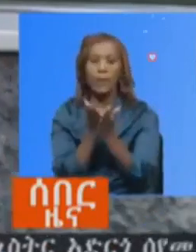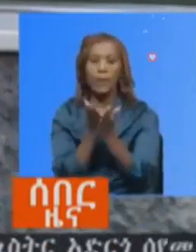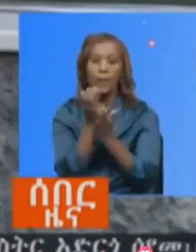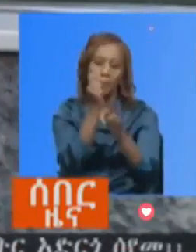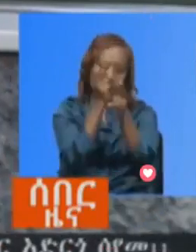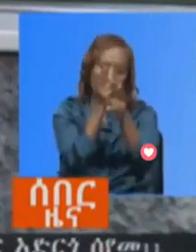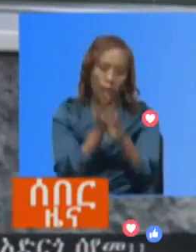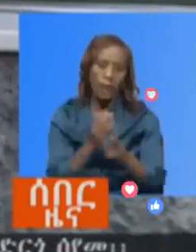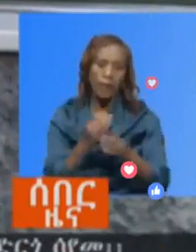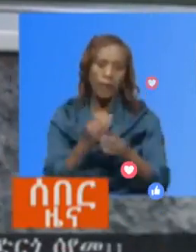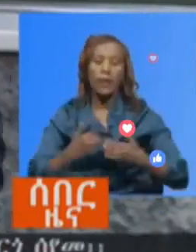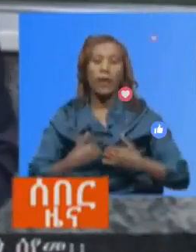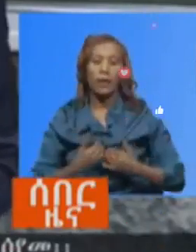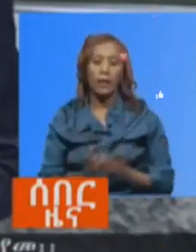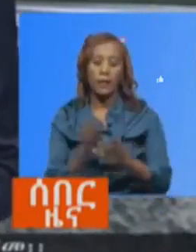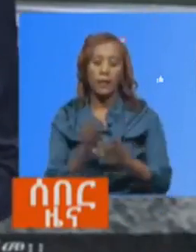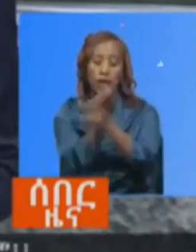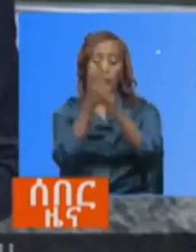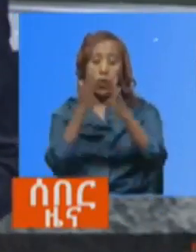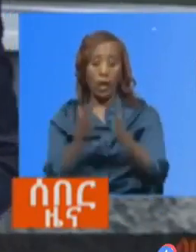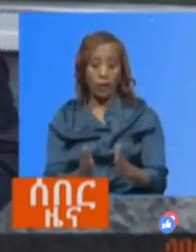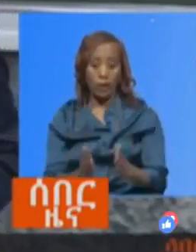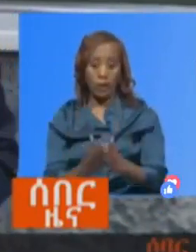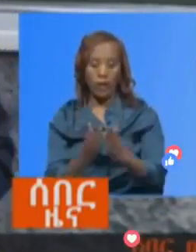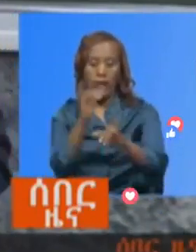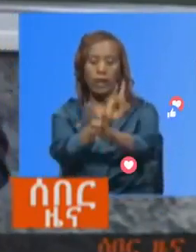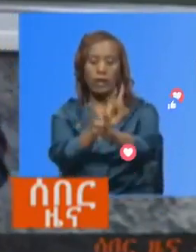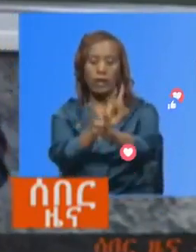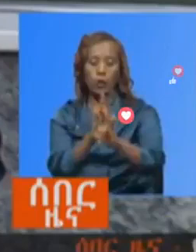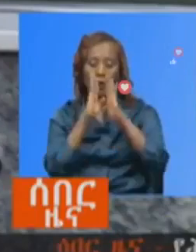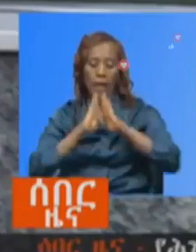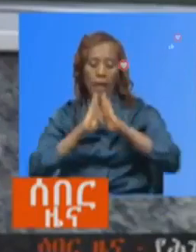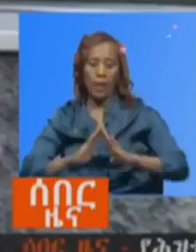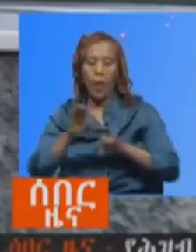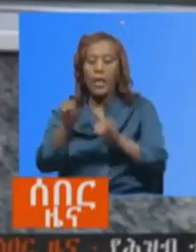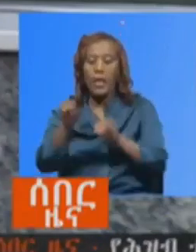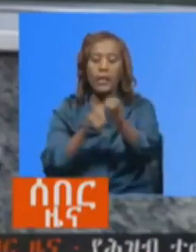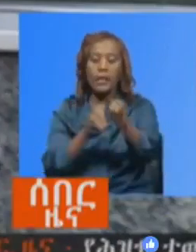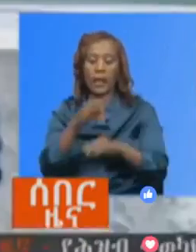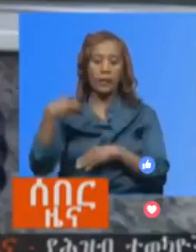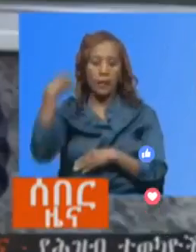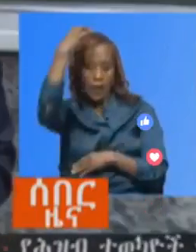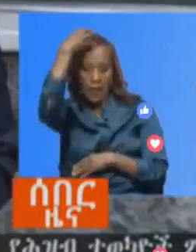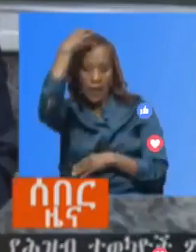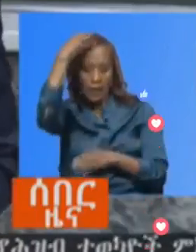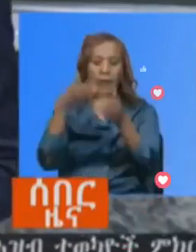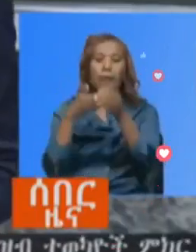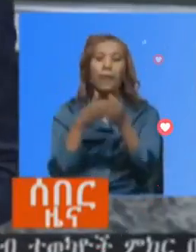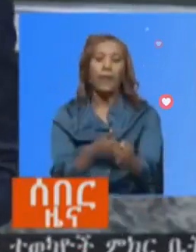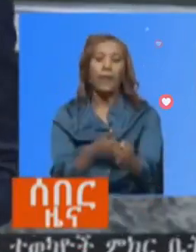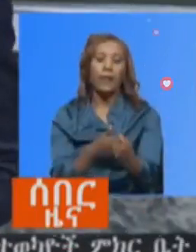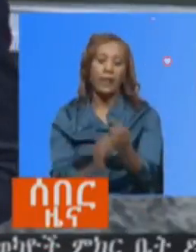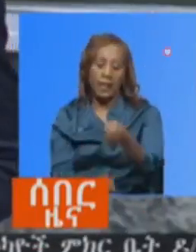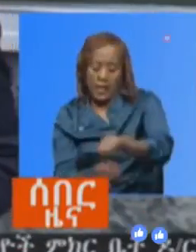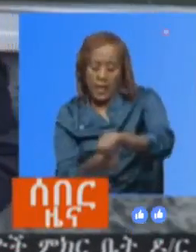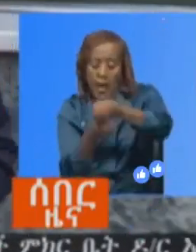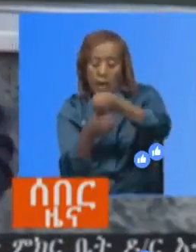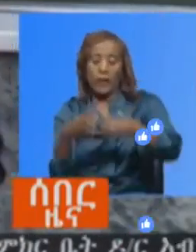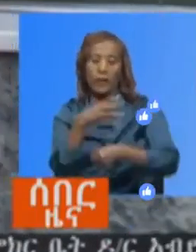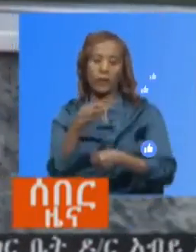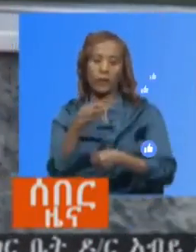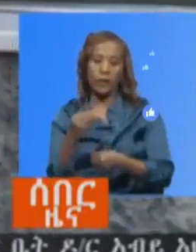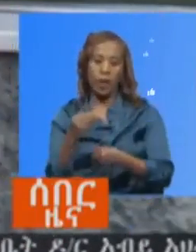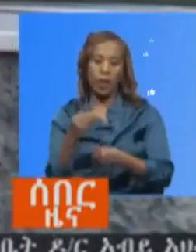ማክበር አለበት። ዴሞክራሲን ከዜጎች ሰላማዊ እንቅስቃሴና ከመንግስት መሪነት ደጋፊነትና